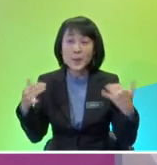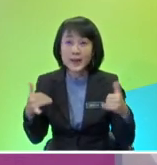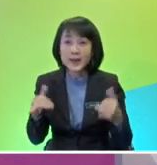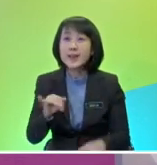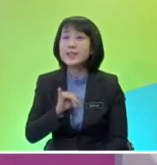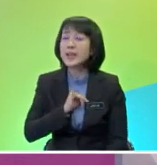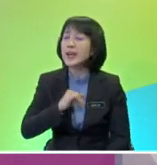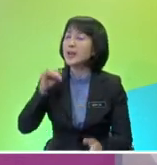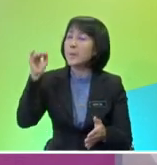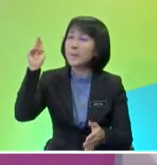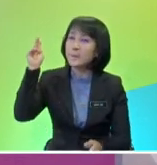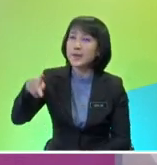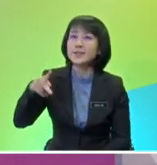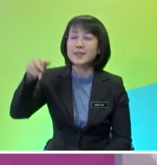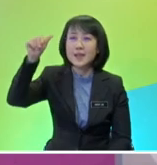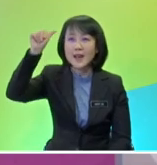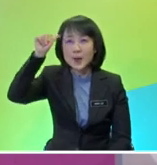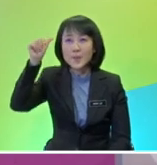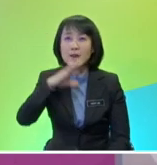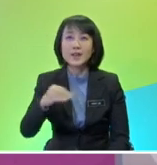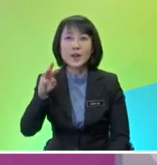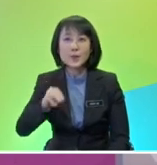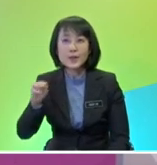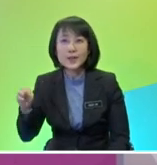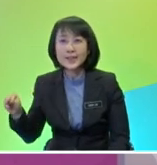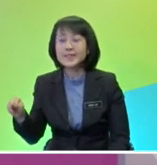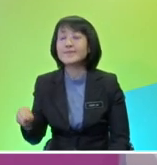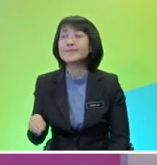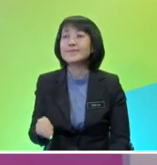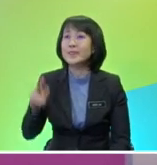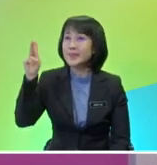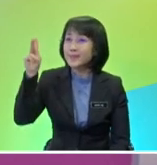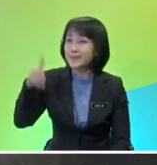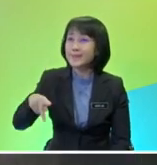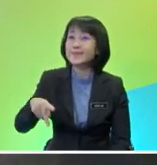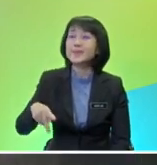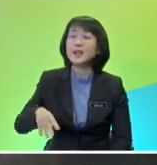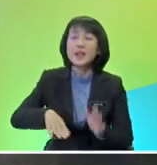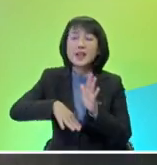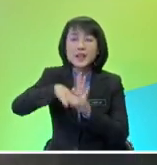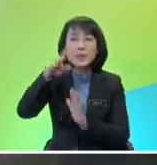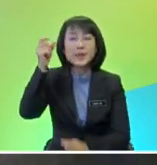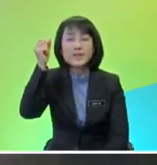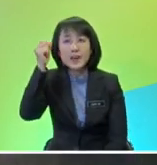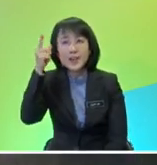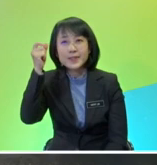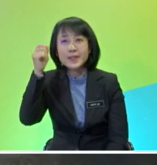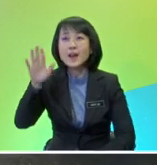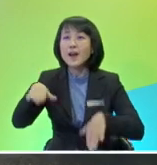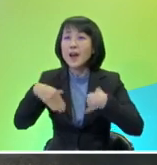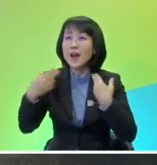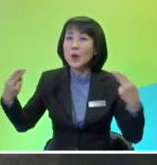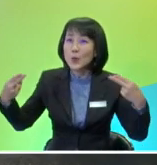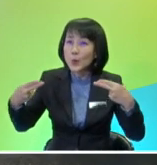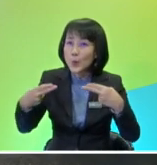saya pasti bahawa Akmal dan juga murid-murid yang sedang menonton pastinya telah lebih mengerti dan memahami bagaimana hubung